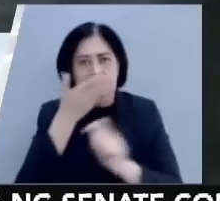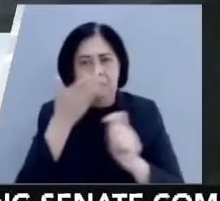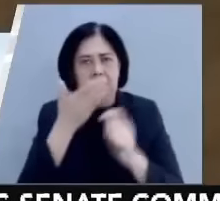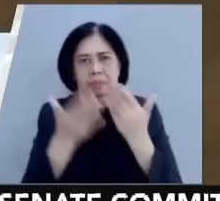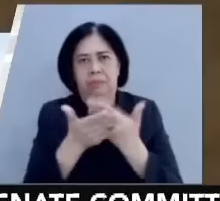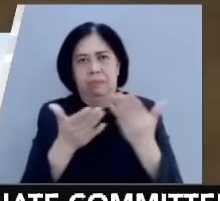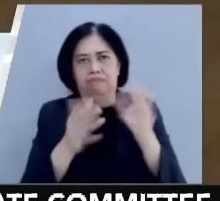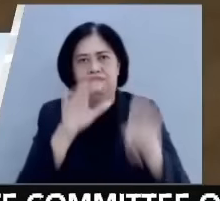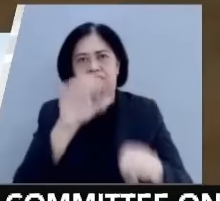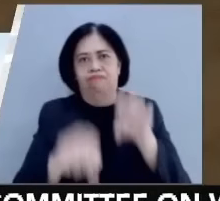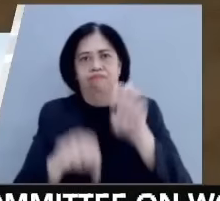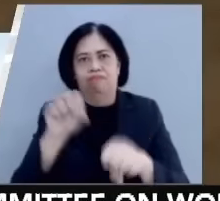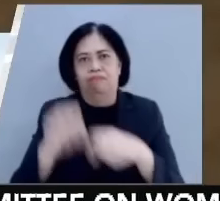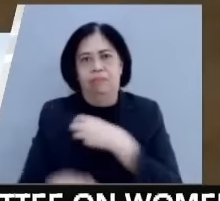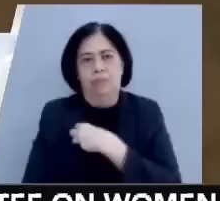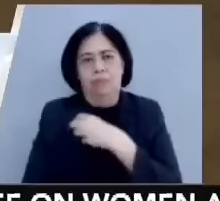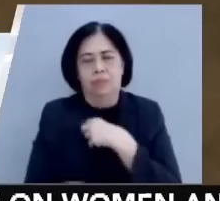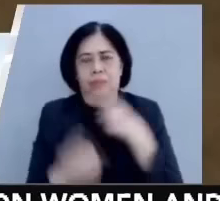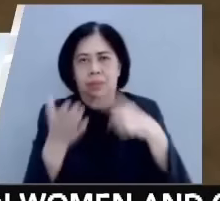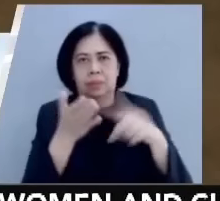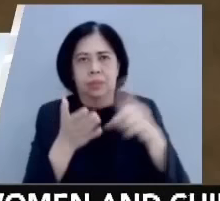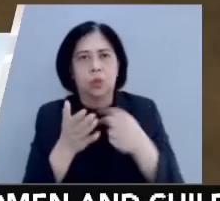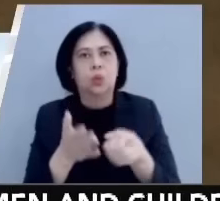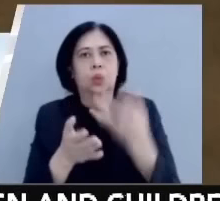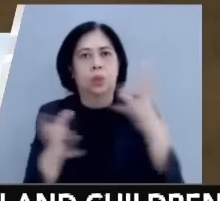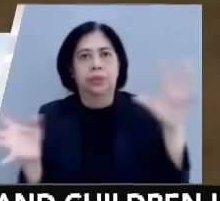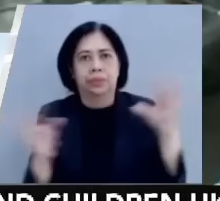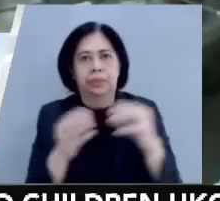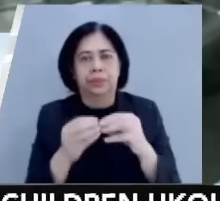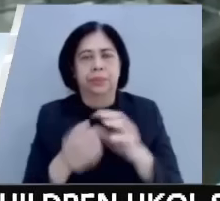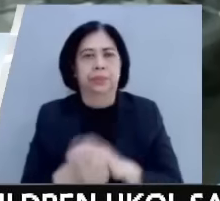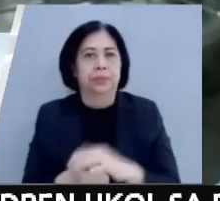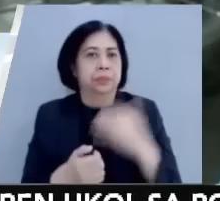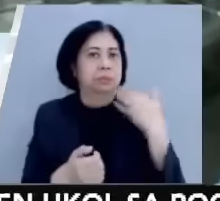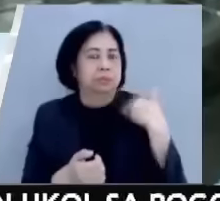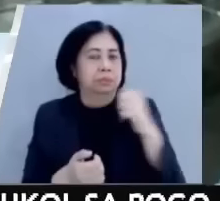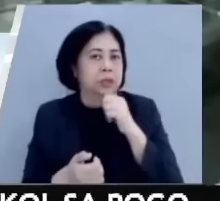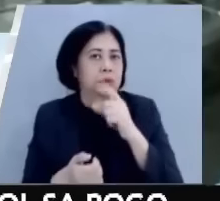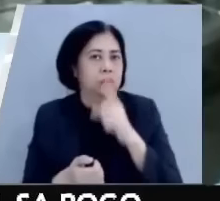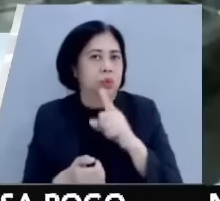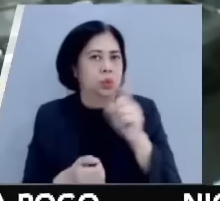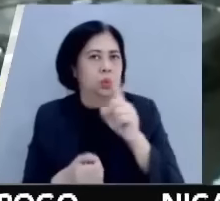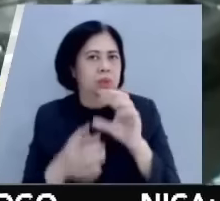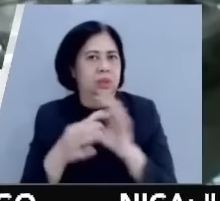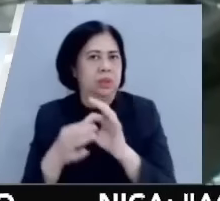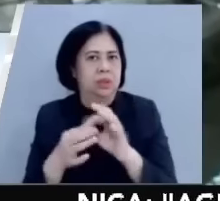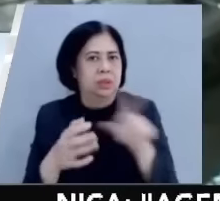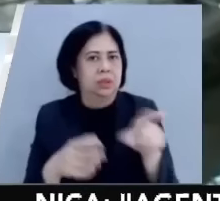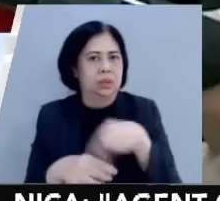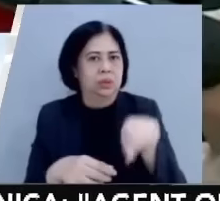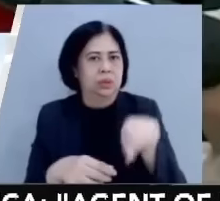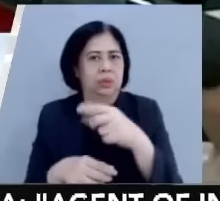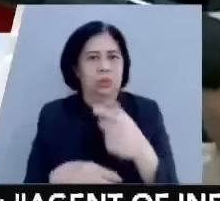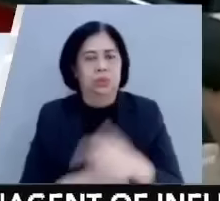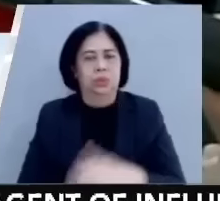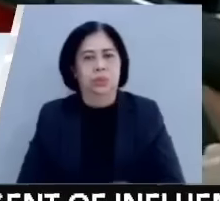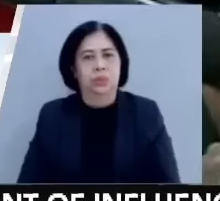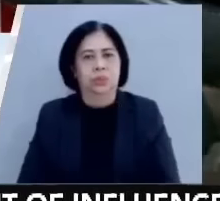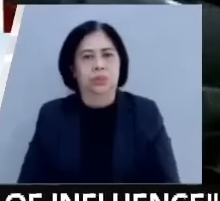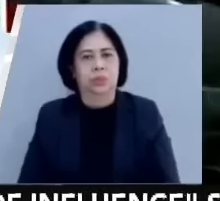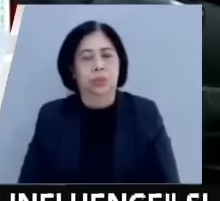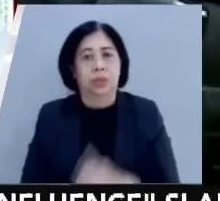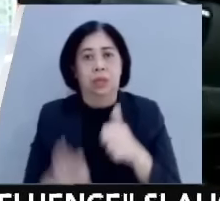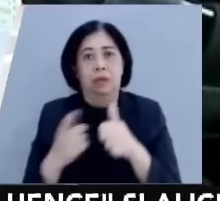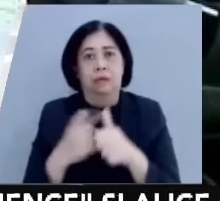operatiba. Inaalam pa ang halaga ng mga ito. Hindi pa matiyak kung anong relasyon ng mga suspect sa isa't isa. Ang unang claim po nila,